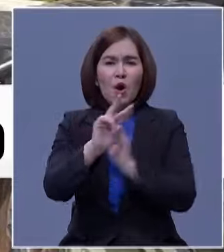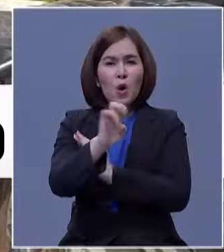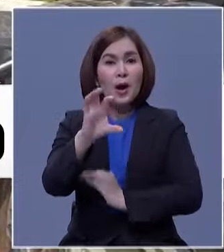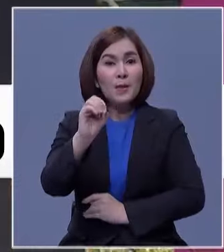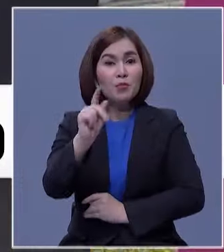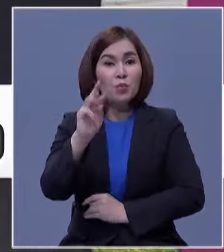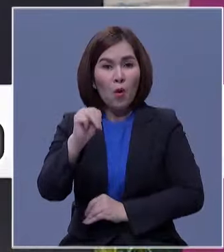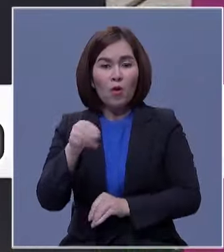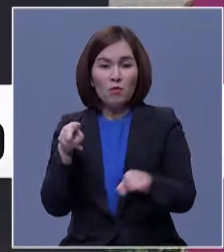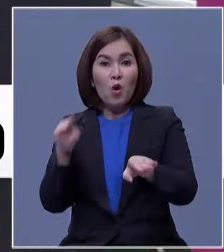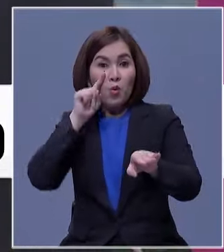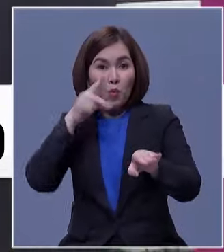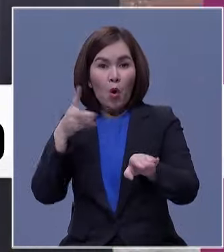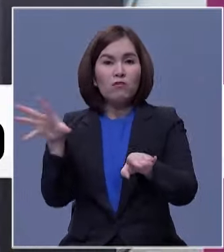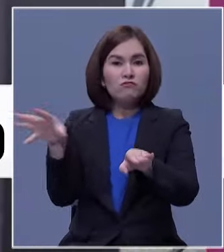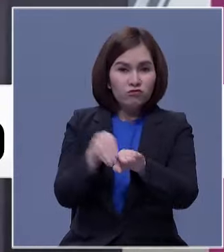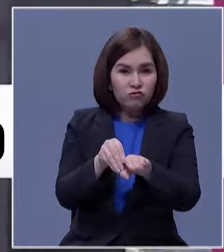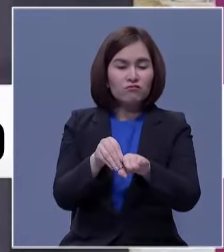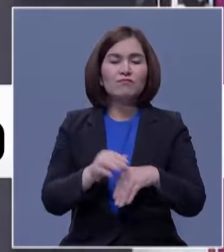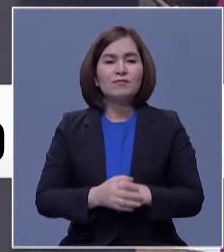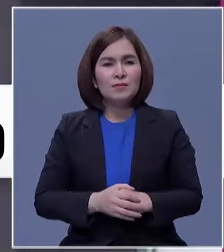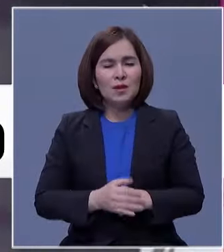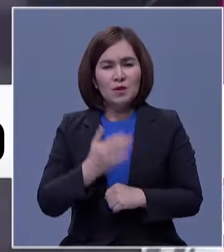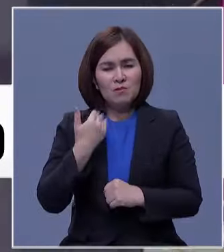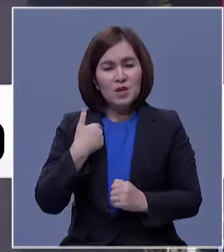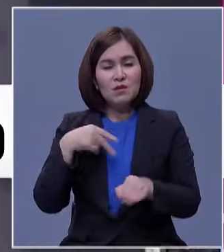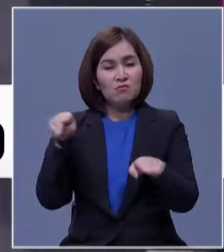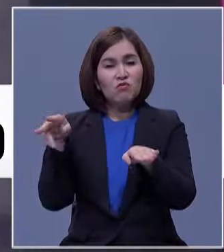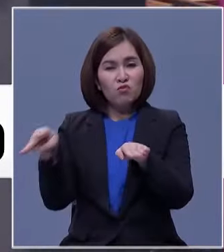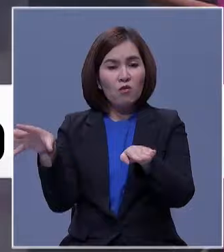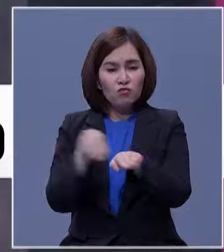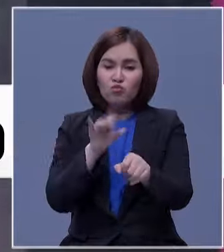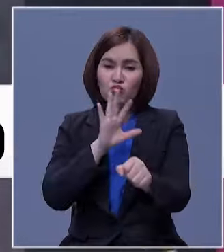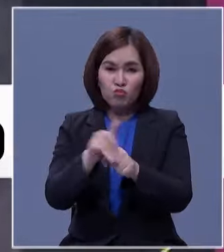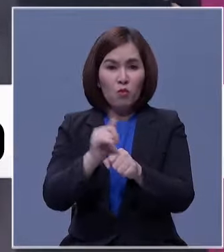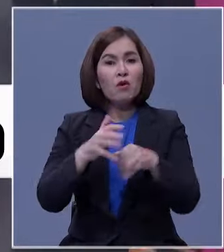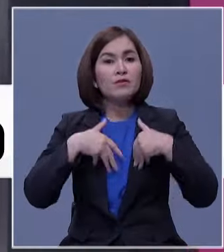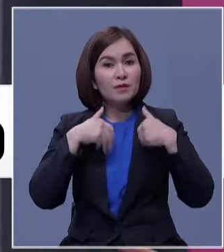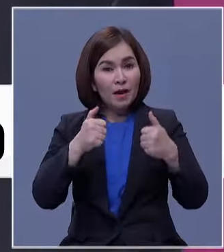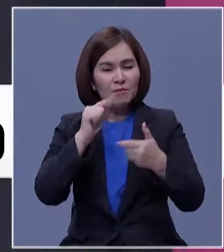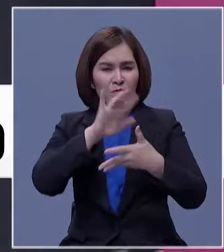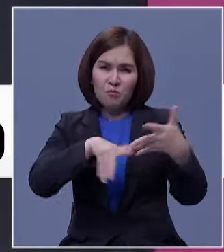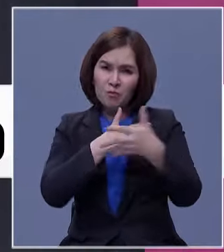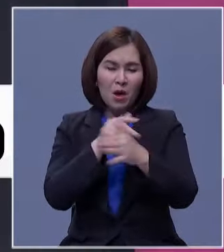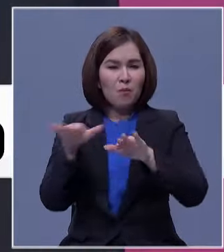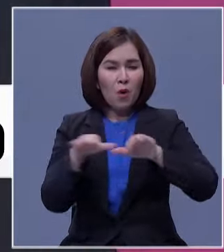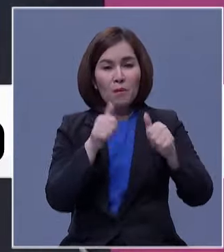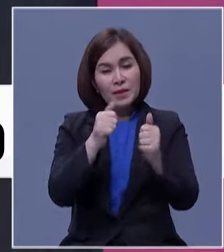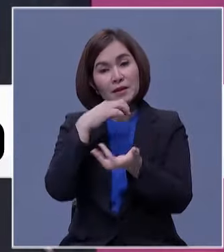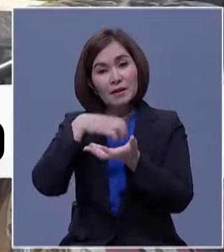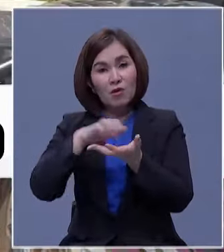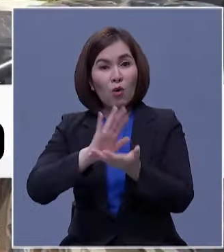แวะปั๊มชาร์จไฟอีกครั้งหนึ่งสถานีชาร์จมีเพียงพอสะดวกสบายดีอันนี้วางแผนมาดีอ้าลองไปฟังหน่อยค่ะอ